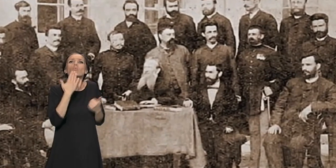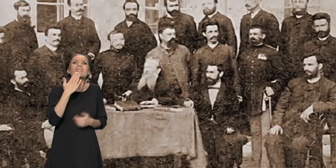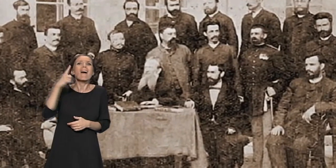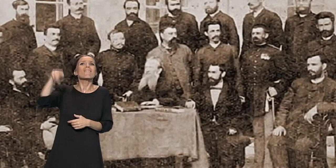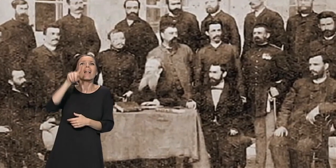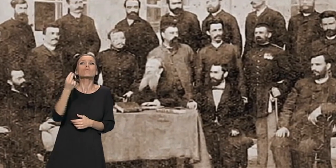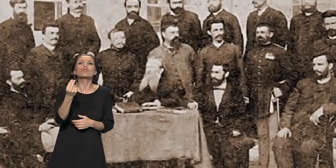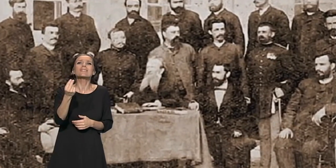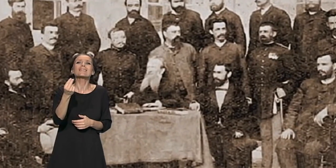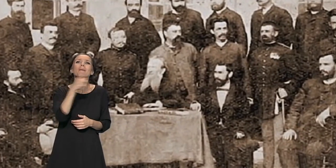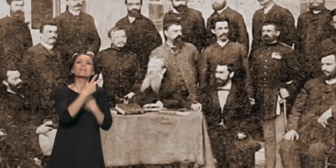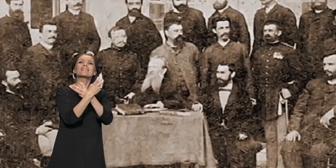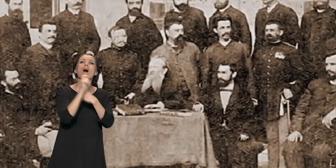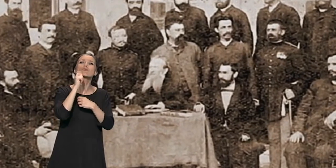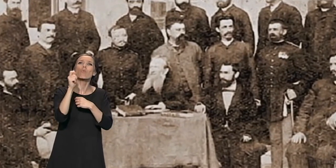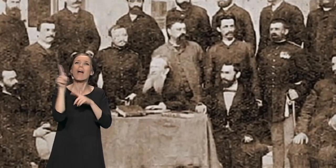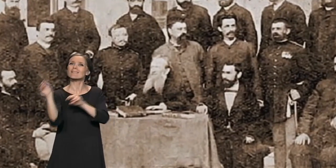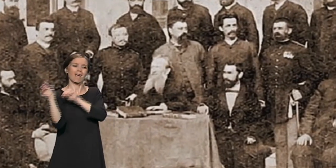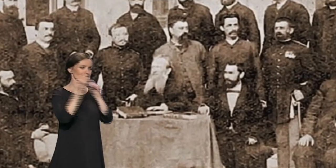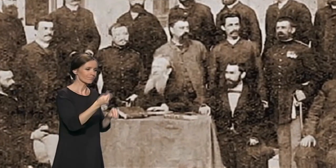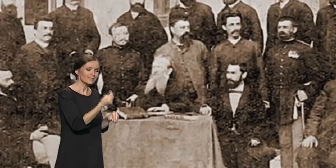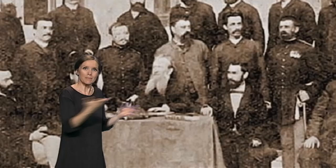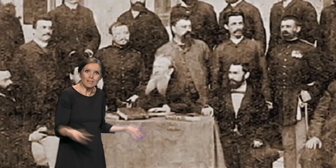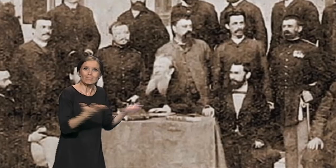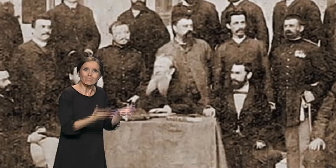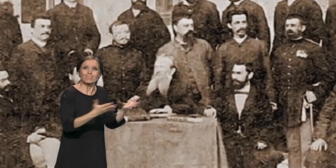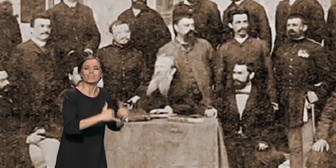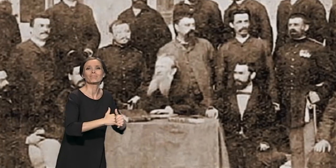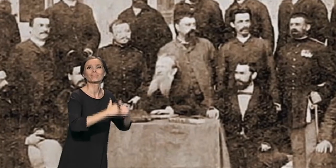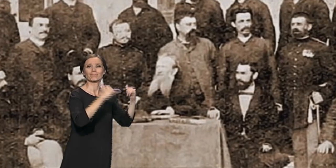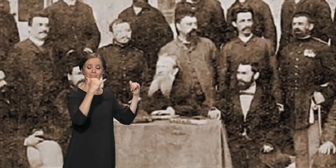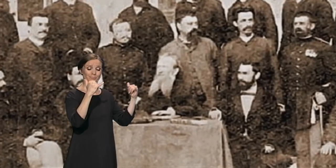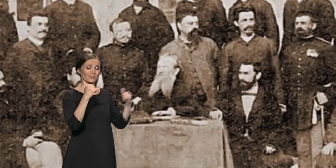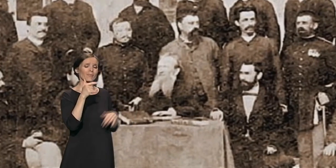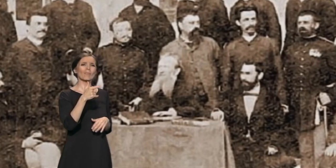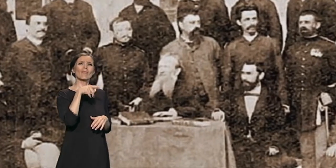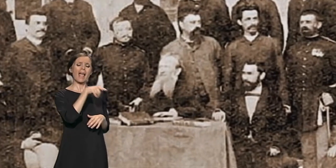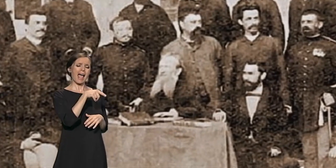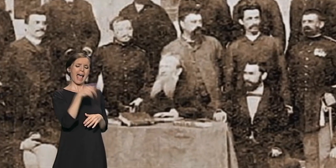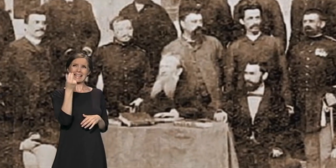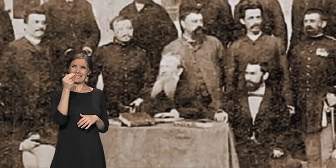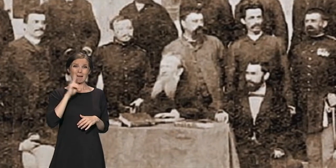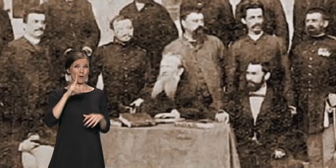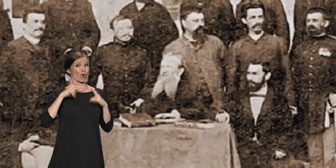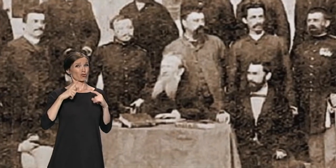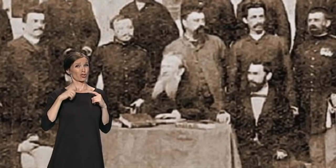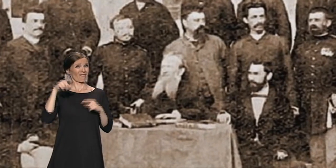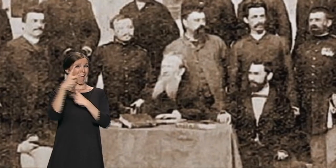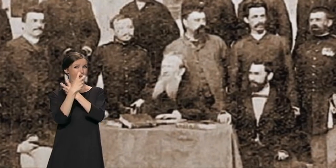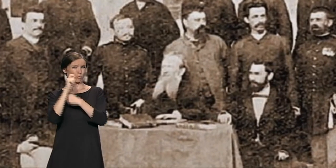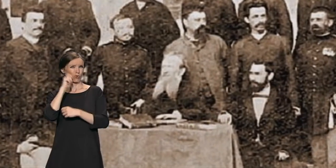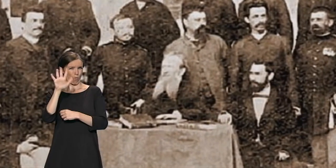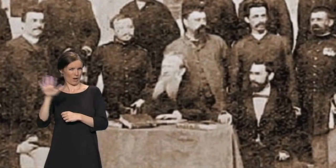proces komunikacija između Srba iz Ugarske, to jest Austro-Ugarske, i Srba